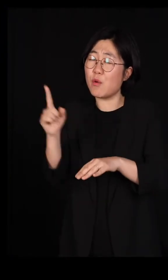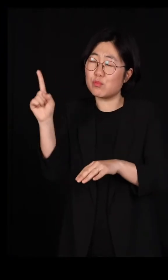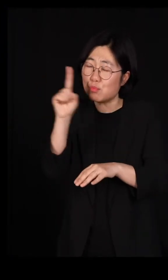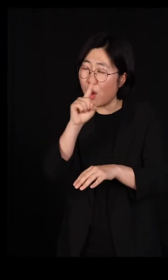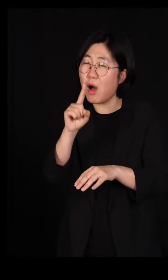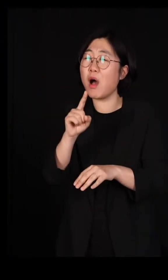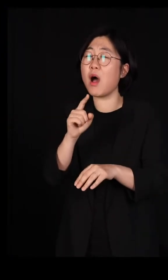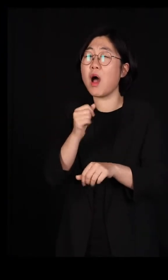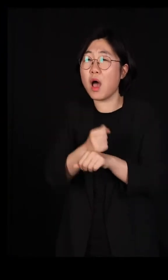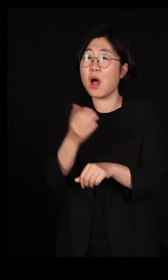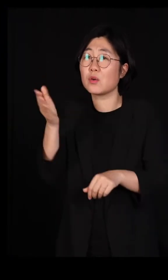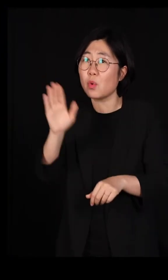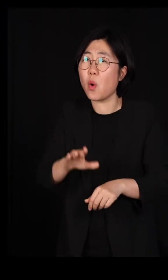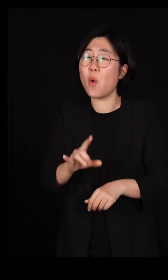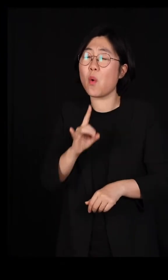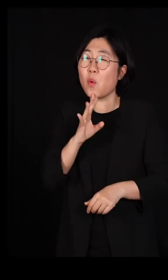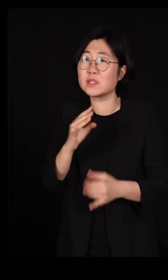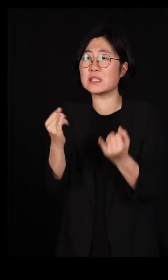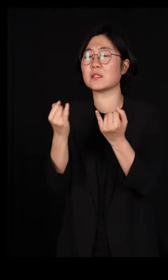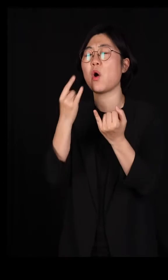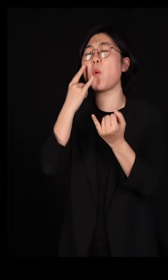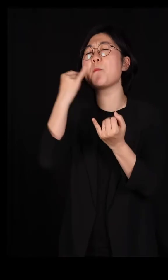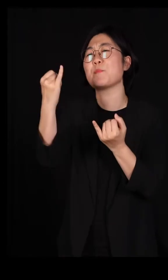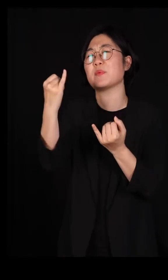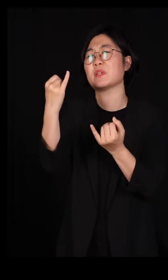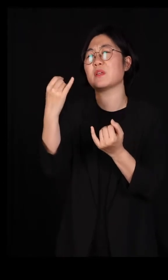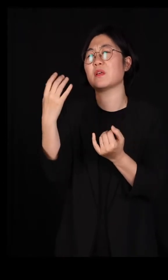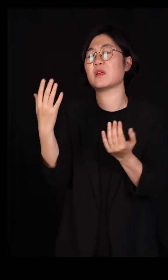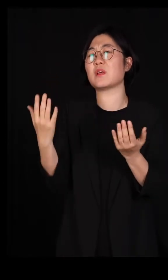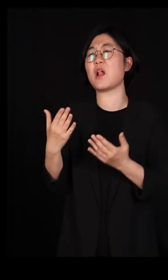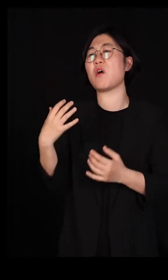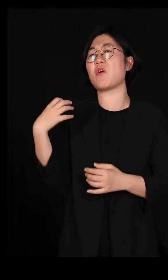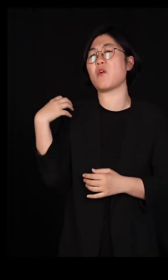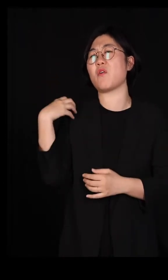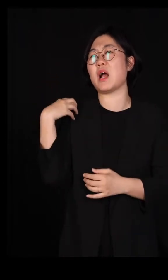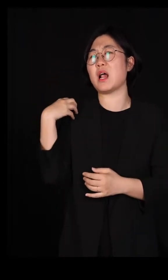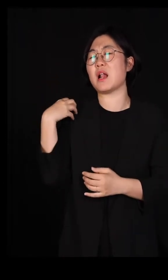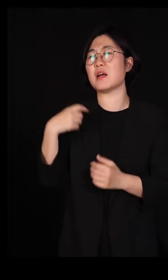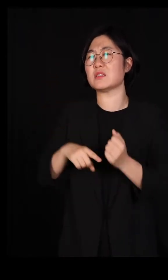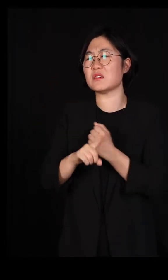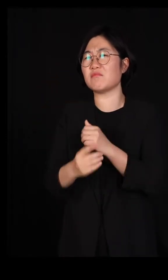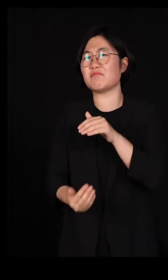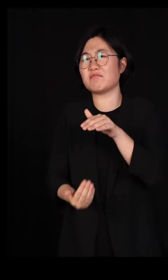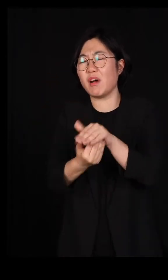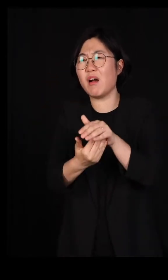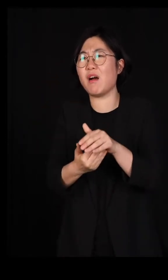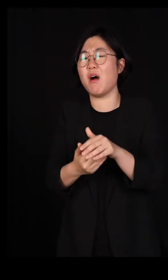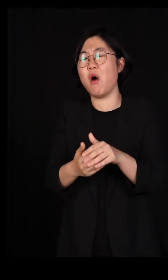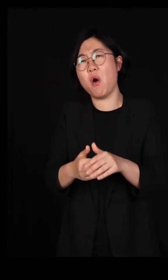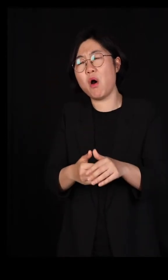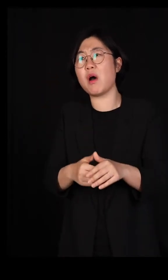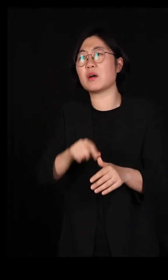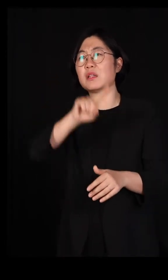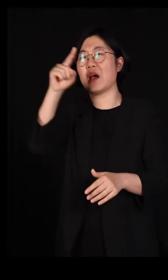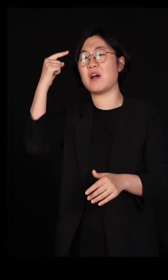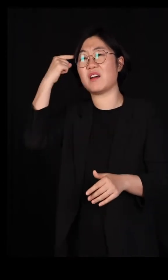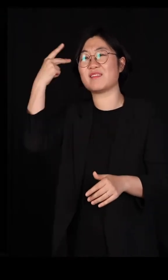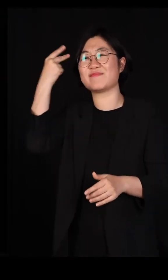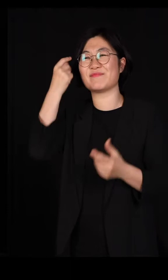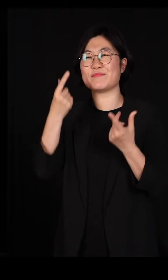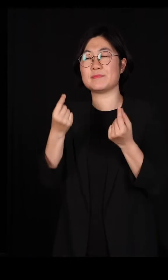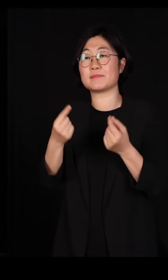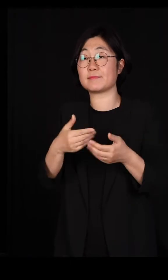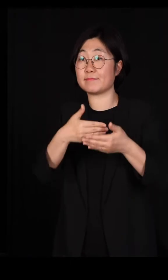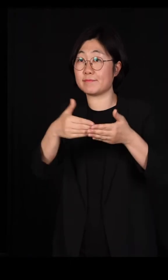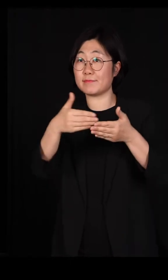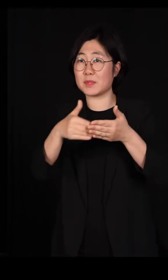다른 무엇을 하더라도 오로지 어머니로서의 역할이 가장 최고의 역할 수행인 것처럼 강조하는 겁니다. 저런